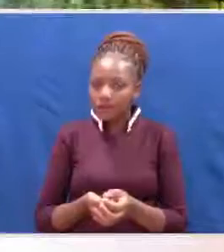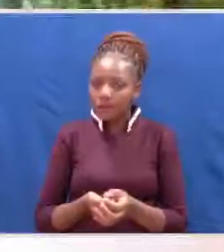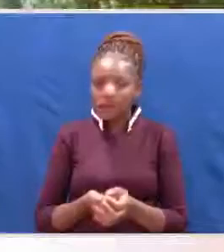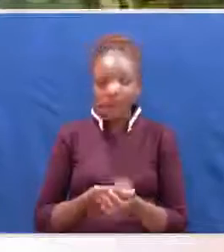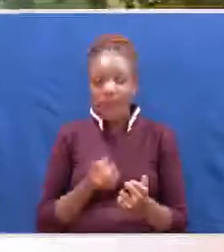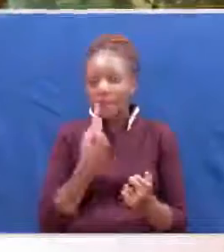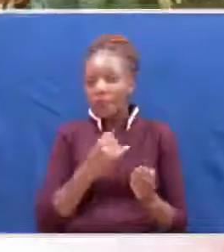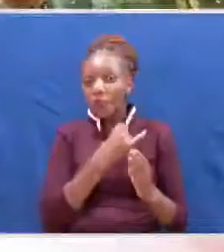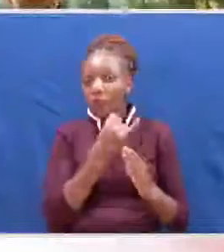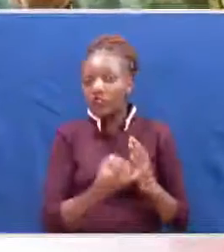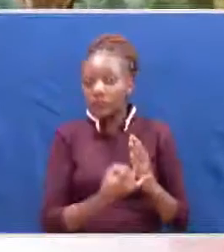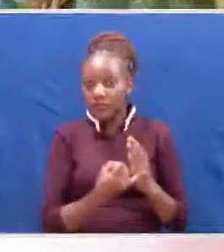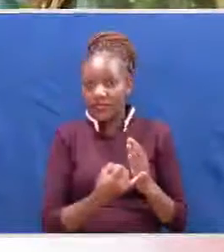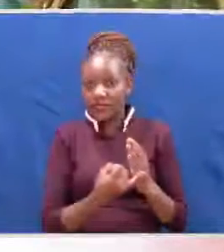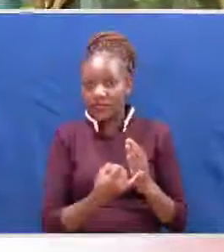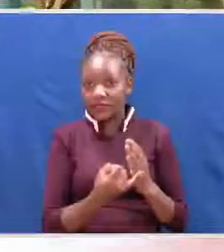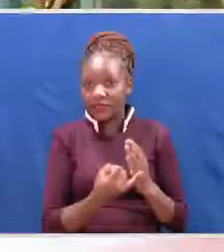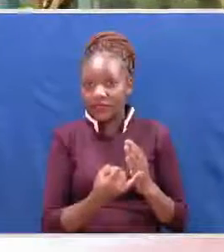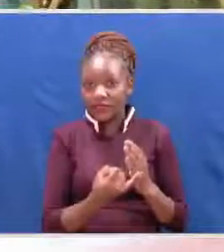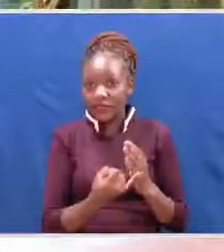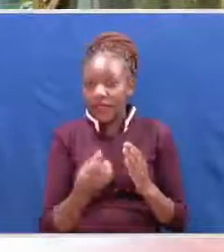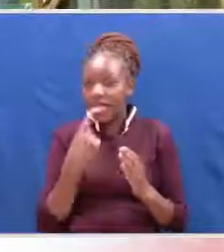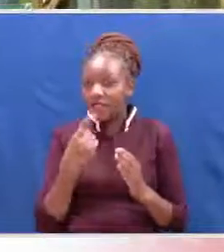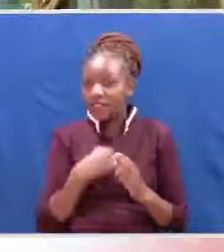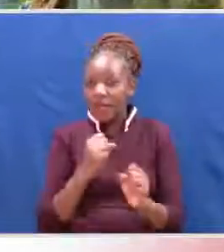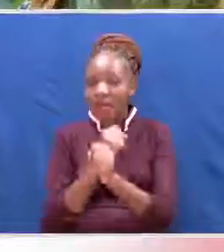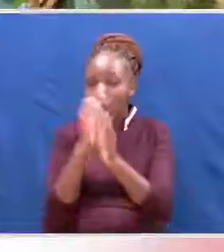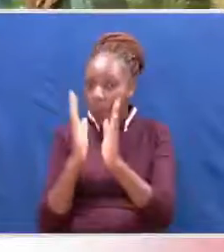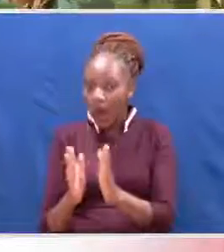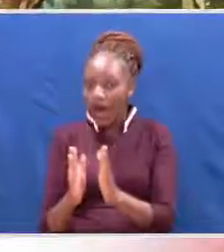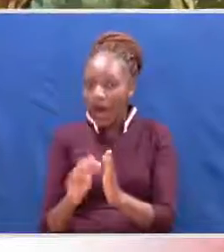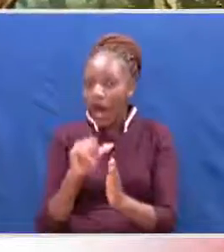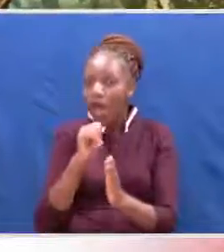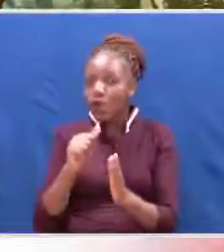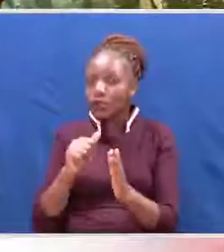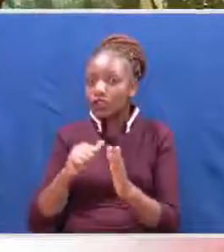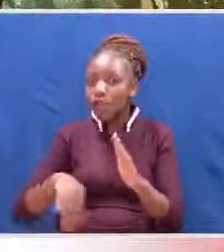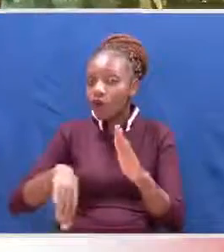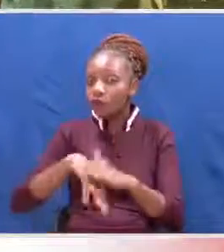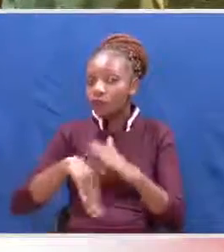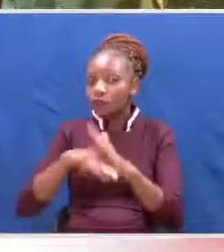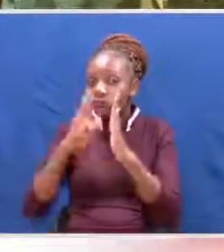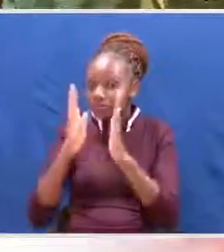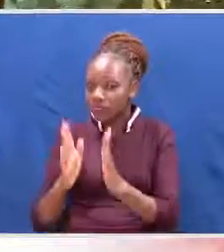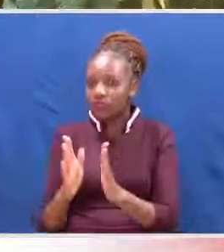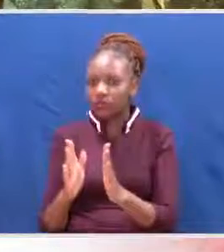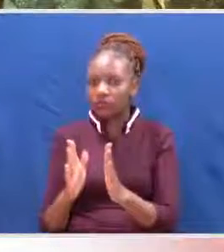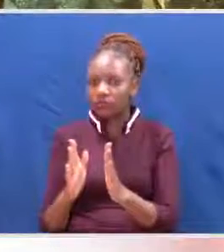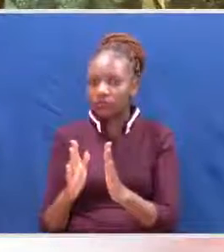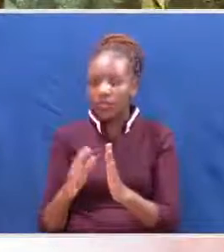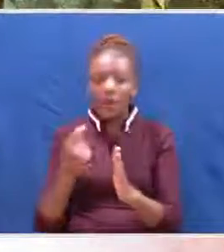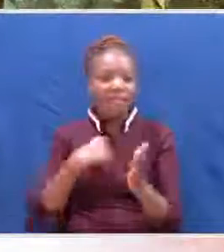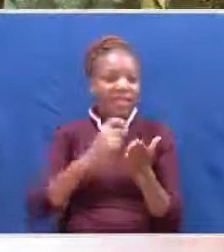Insurance nilisign Sony kama worker wa company, si kama footballer. Juu ulikuwa mchezaji pale unasign kama wewe ni mfanyikazi wa